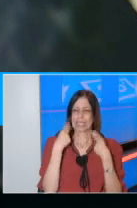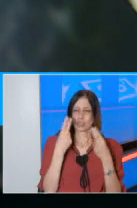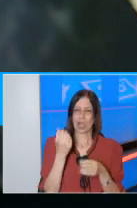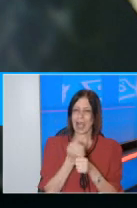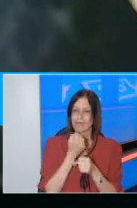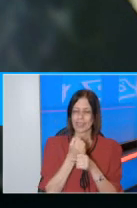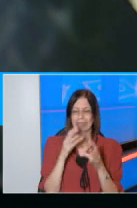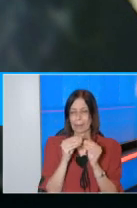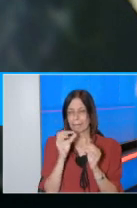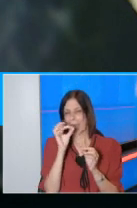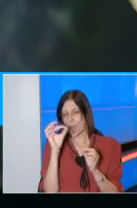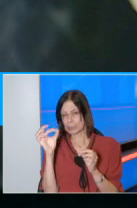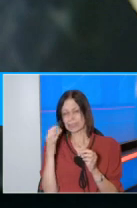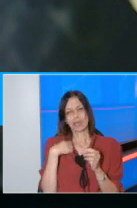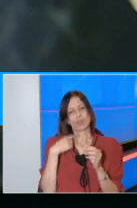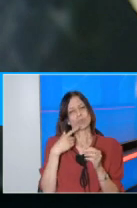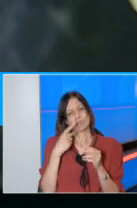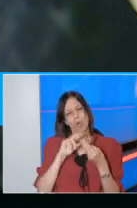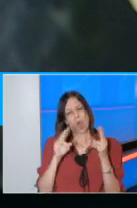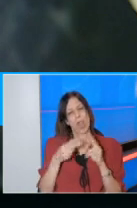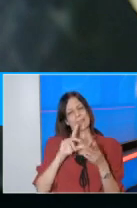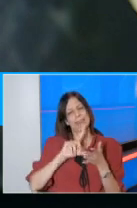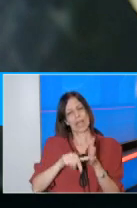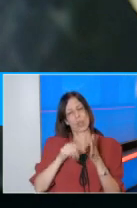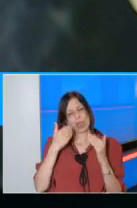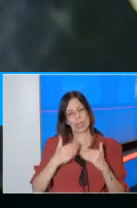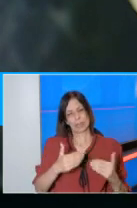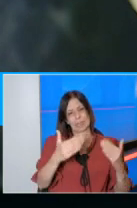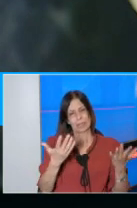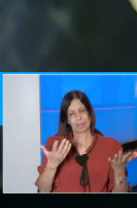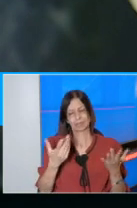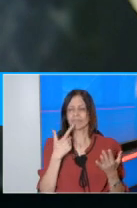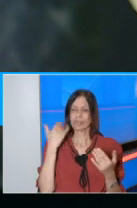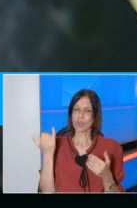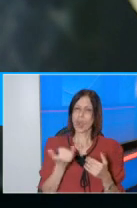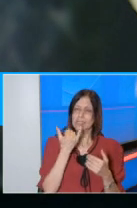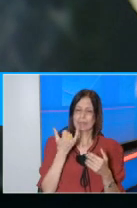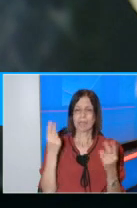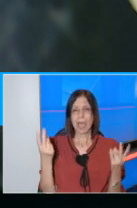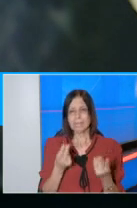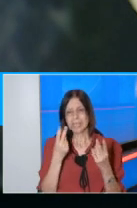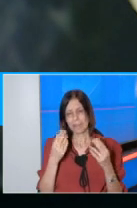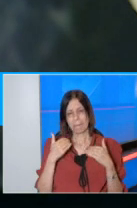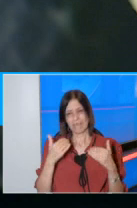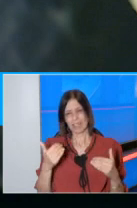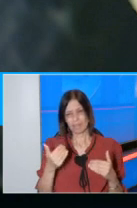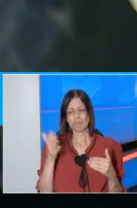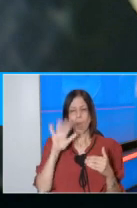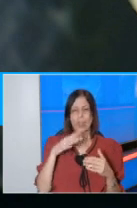לעבוד עם חרוזים, אנחנו בעולם טכנולוגי שרץ קדימה. וכל הזמן מחפשים ומפתחים עוד